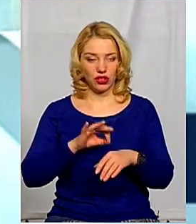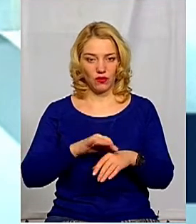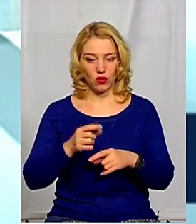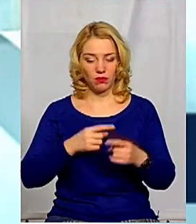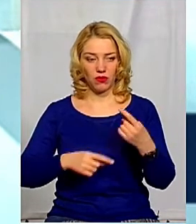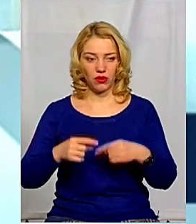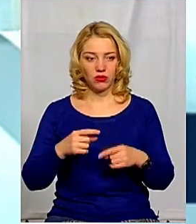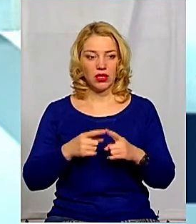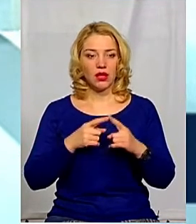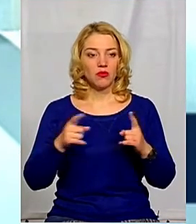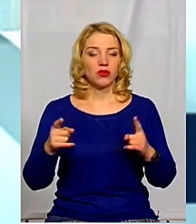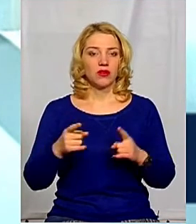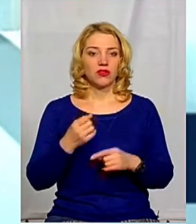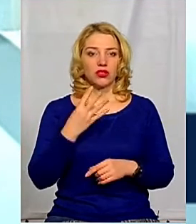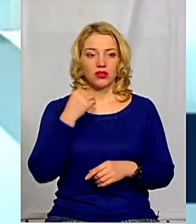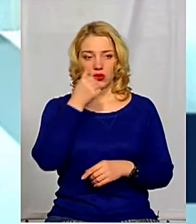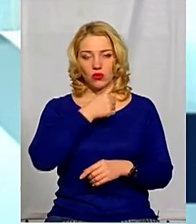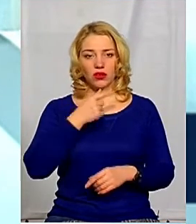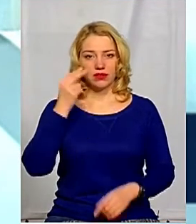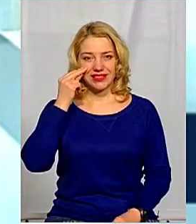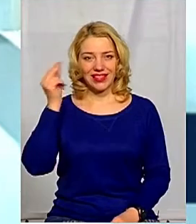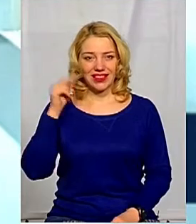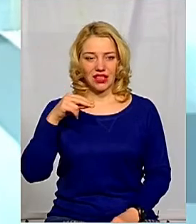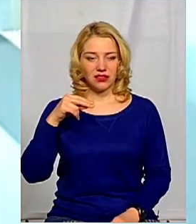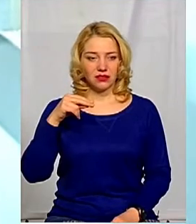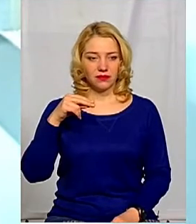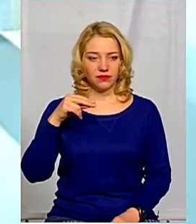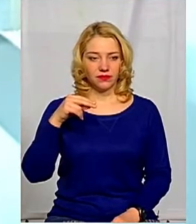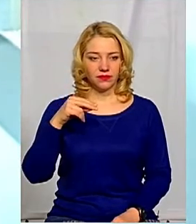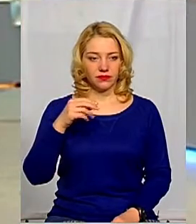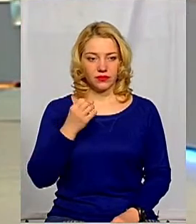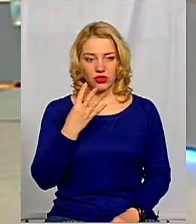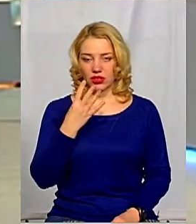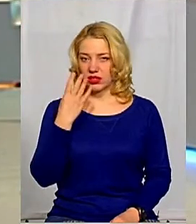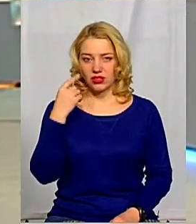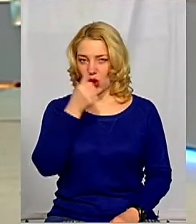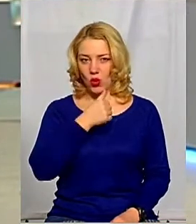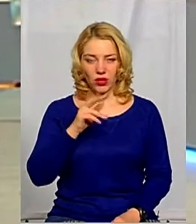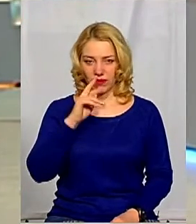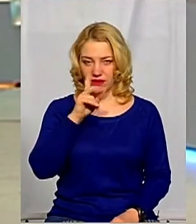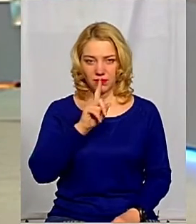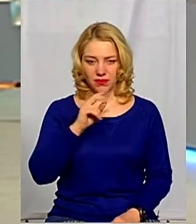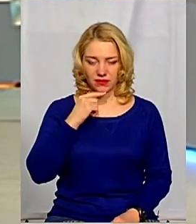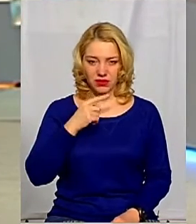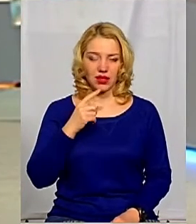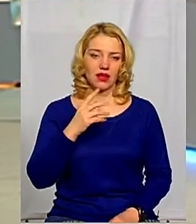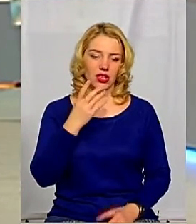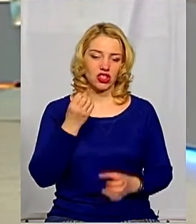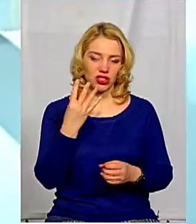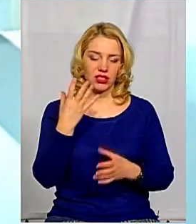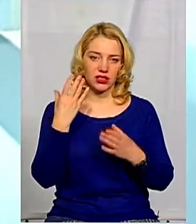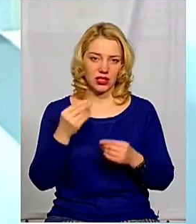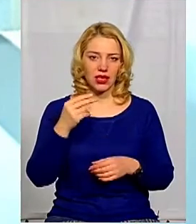на протязі 14 років із Китайської Народної Республіки? 14 днів, так? Перепрошую, 14 днів